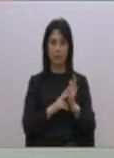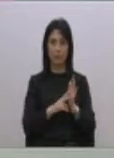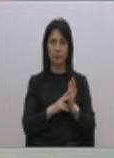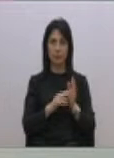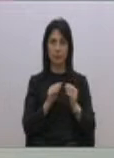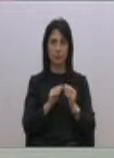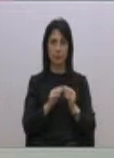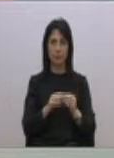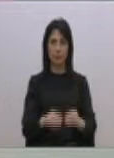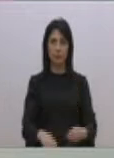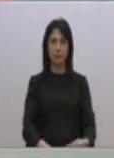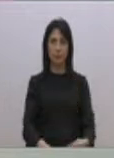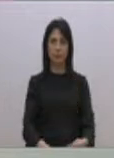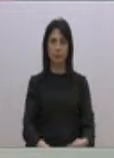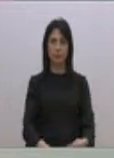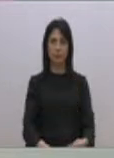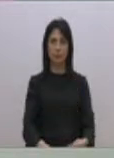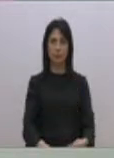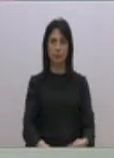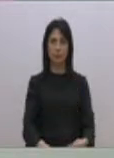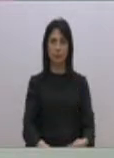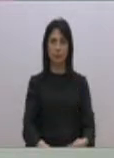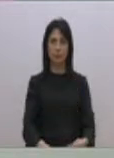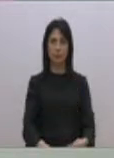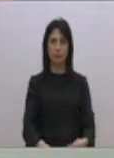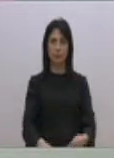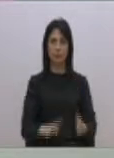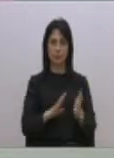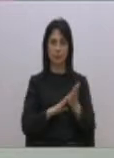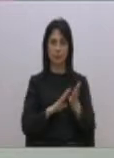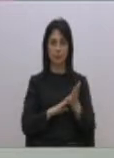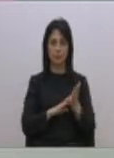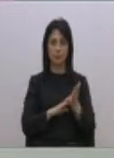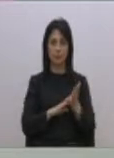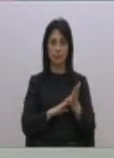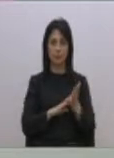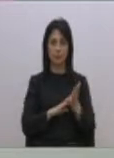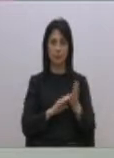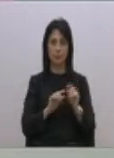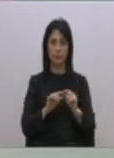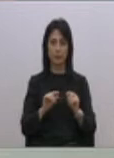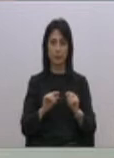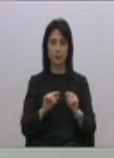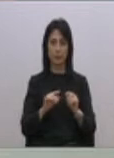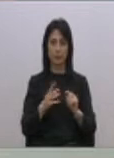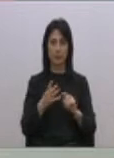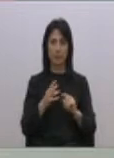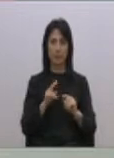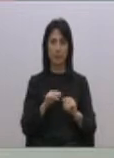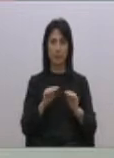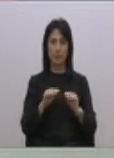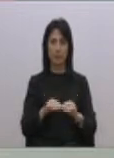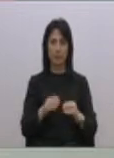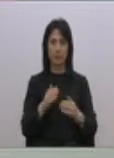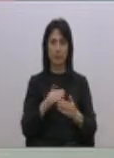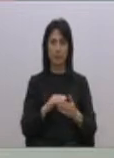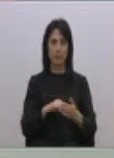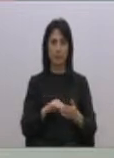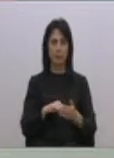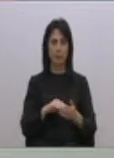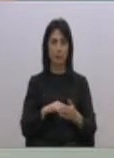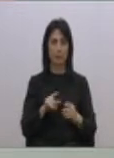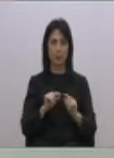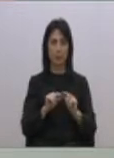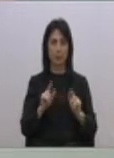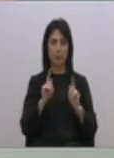Mervi Araris. Mervi Araris, Metzhre. Metzhre, Muhlis, Meot Hepoptic, am avut de șed negri redacții. Am